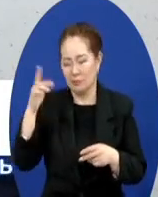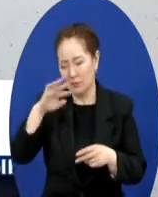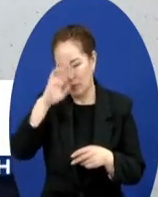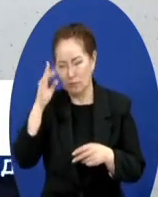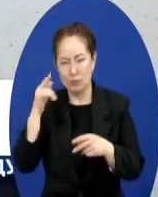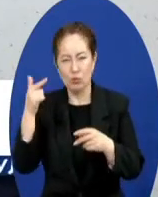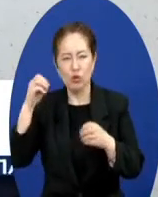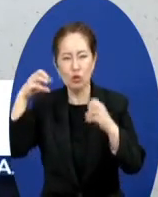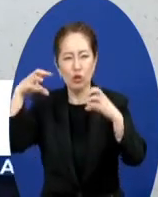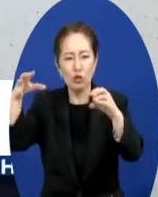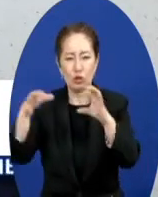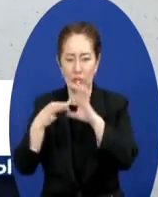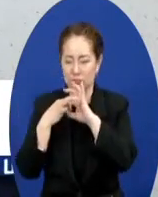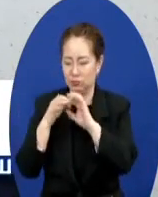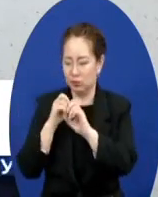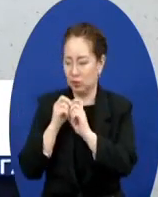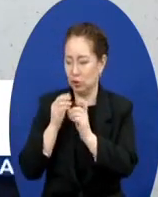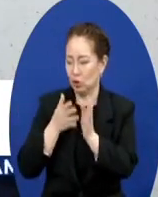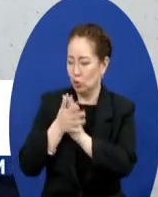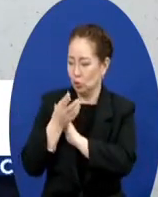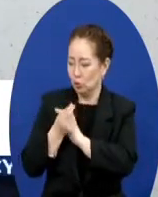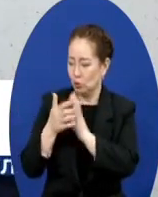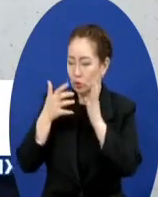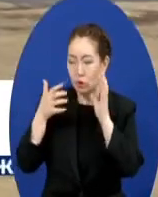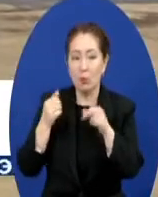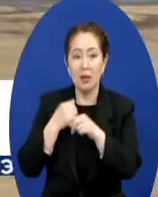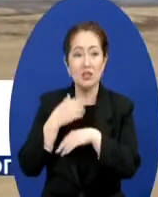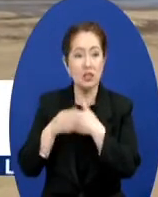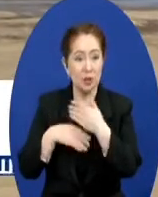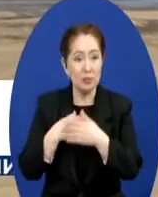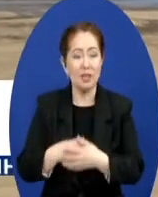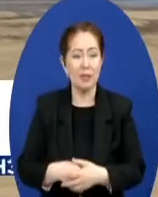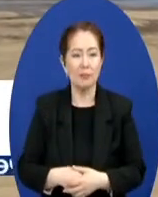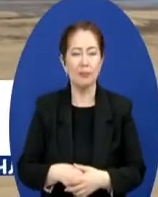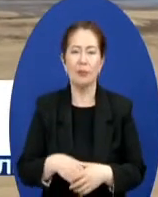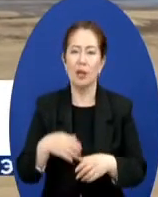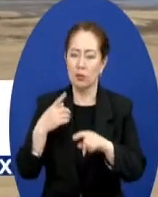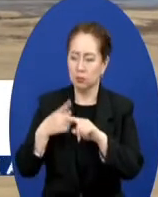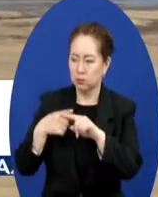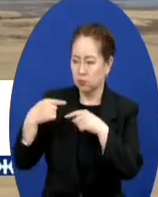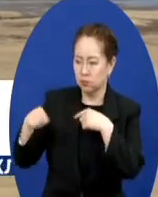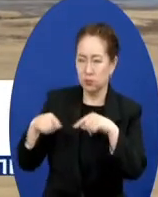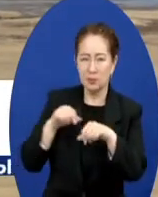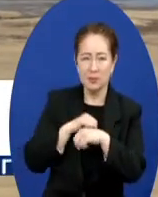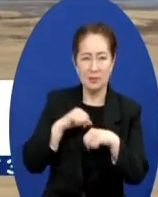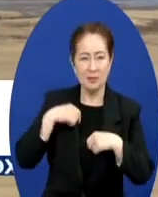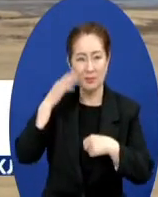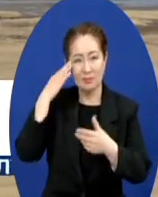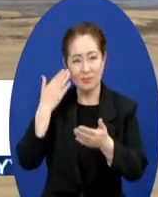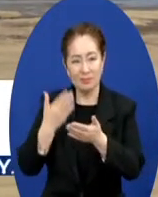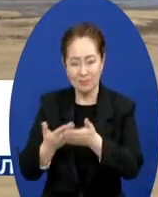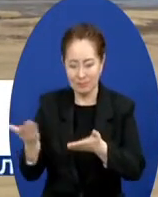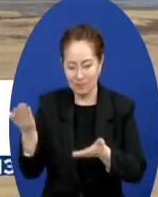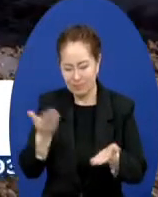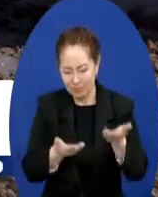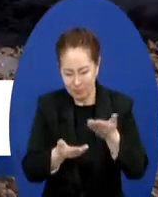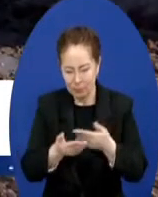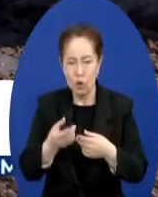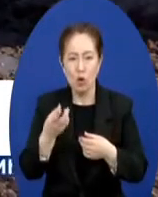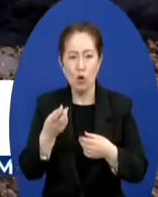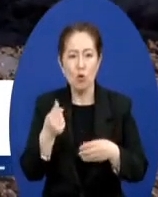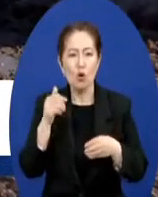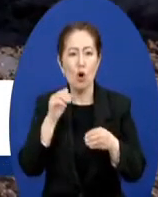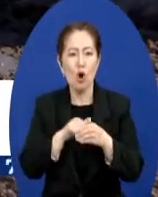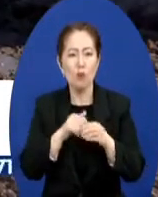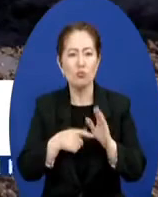цахилгааны шугам татах мэт ийм томоохон төсөвтэй ажлууд голч нэлийн явж байгаа. Орон нутгийн иргэдийн саналд тулгуурлан хөрөнгө оруулалтаар